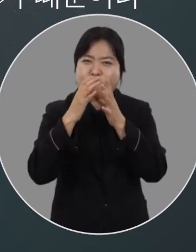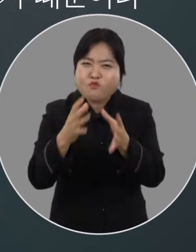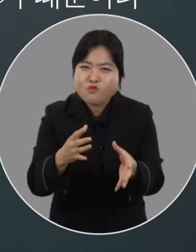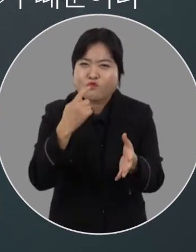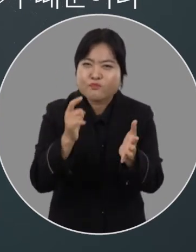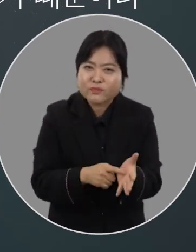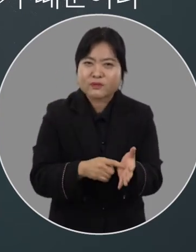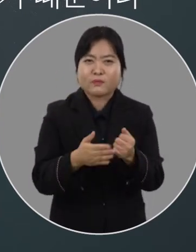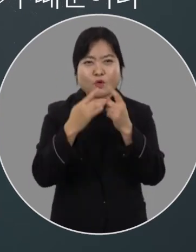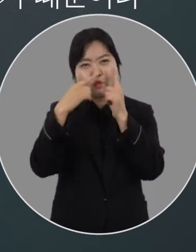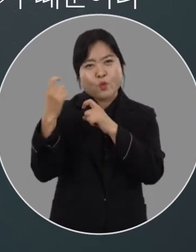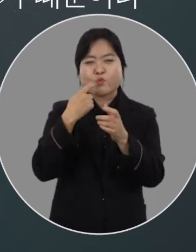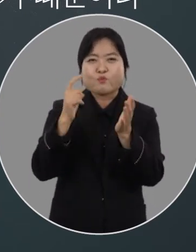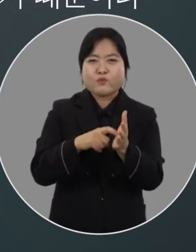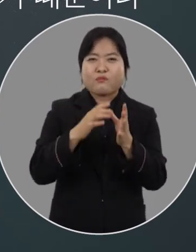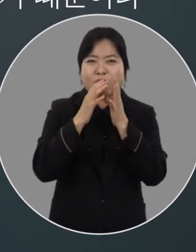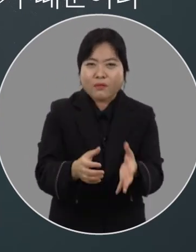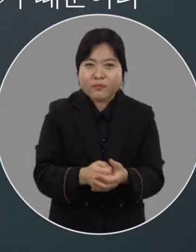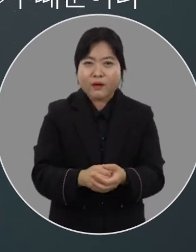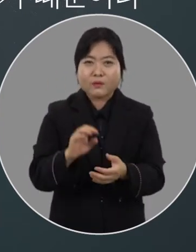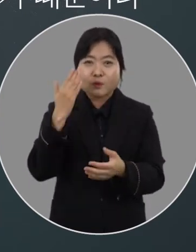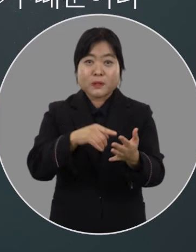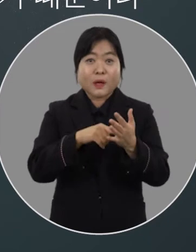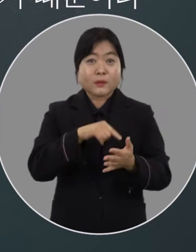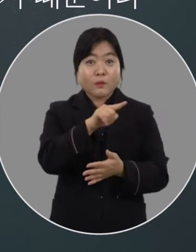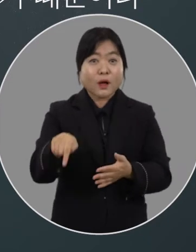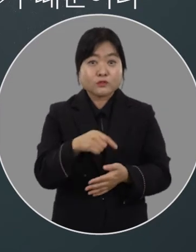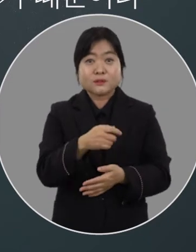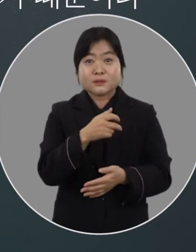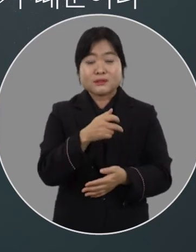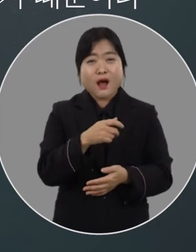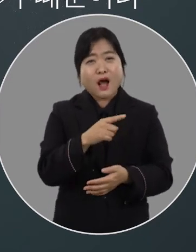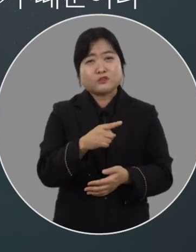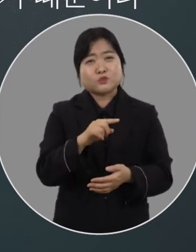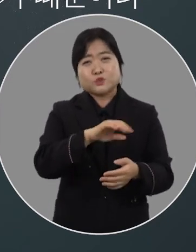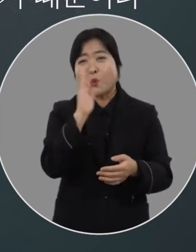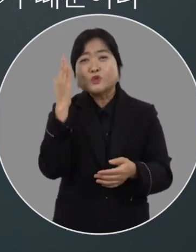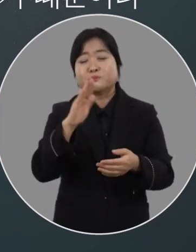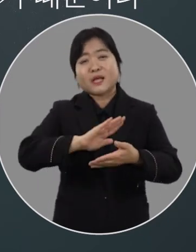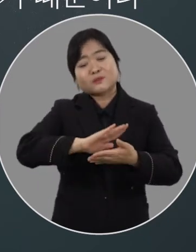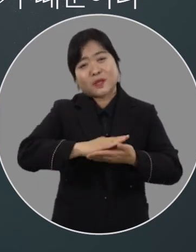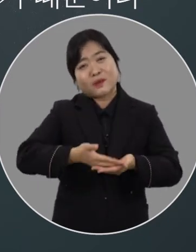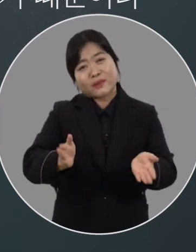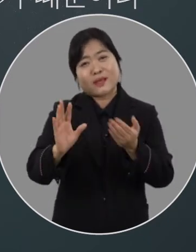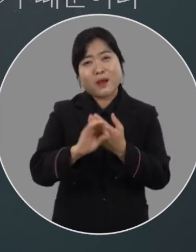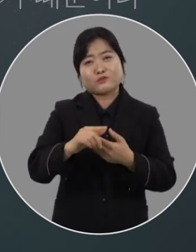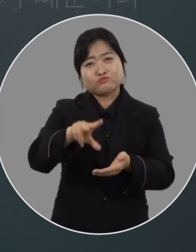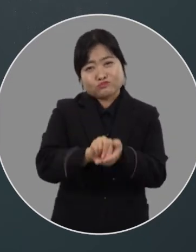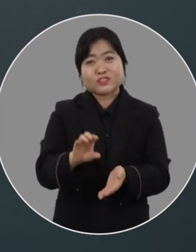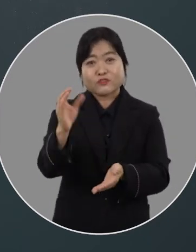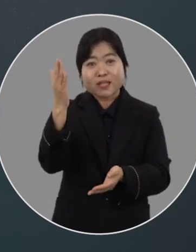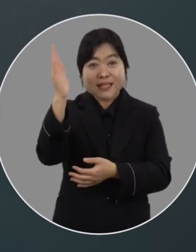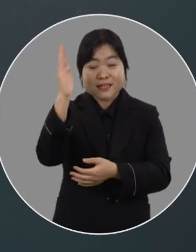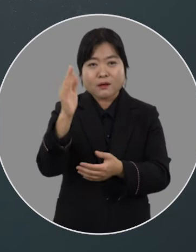쉽게 넘어간다. 요즘에 나왔다라고 하는 아주 큰일 날 이야기들을 법적 근거로서